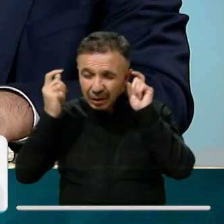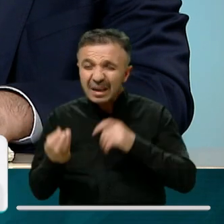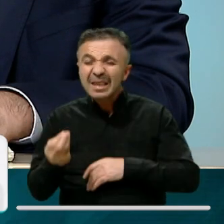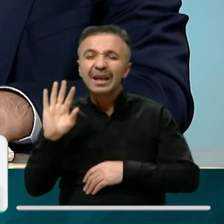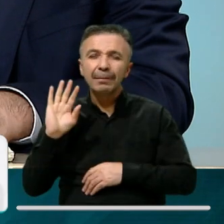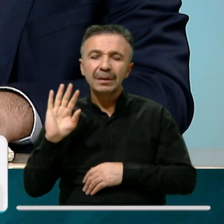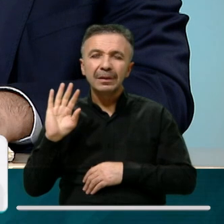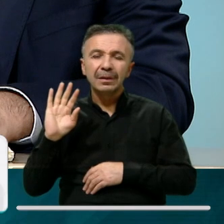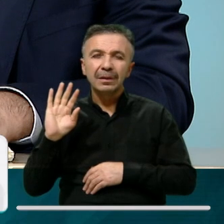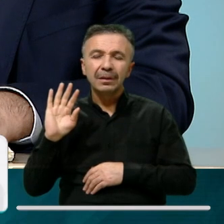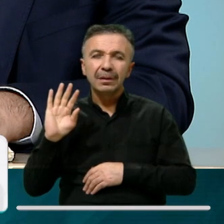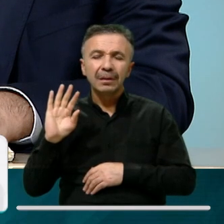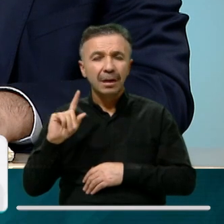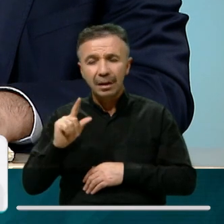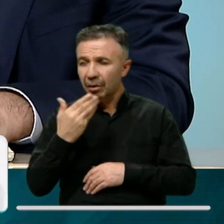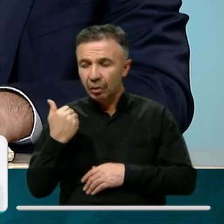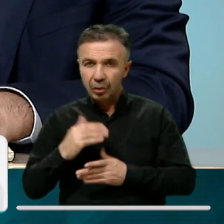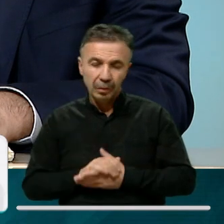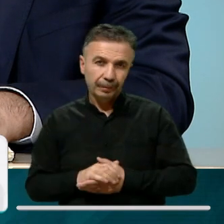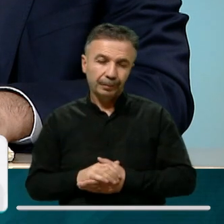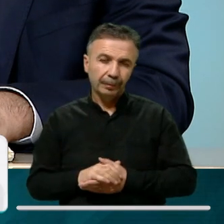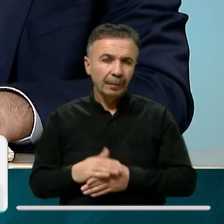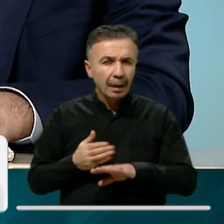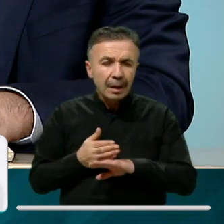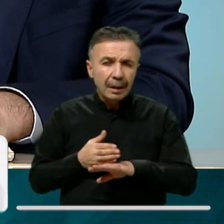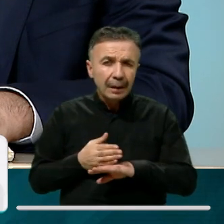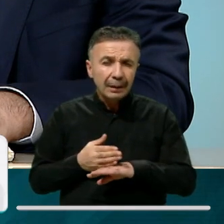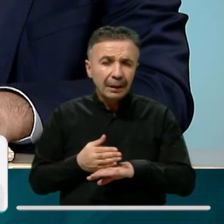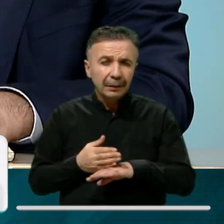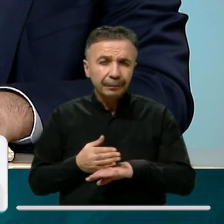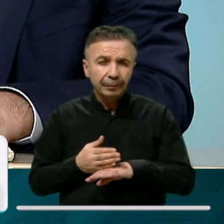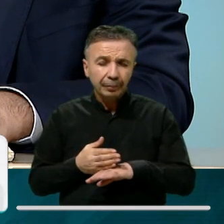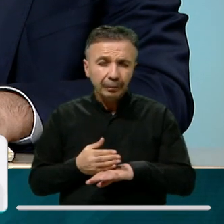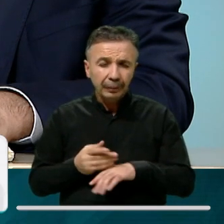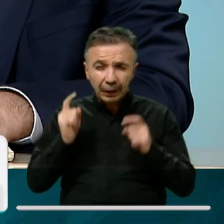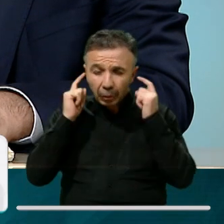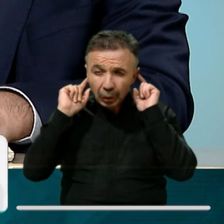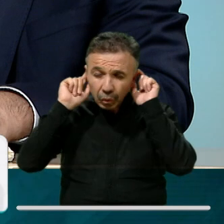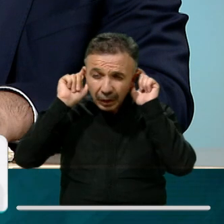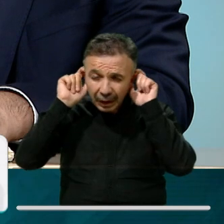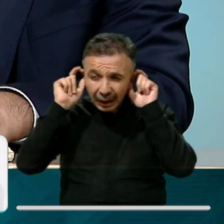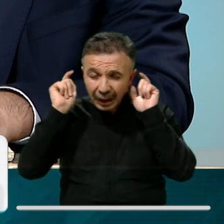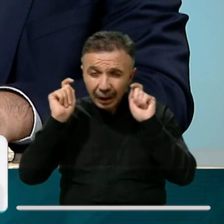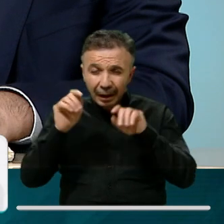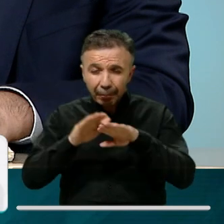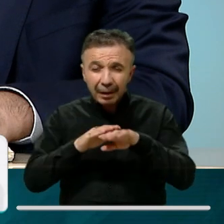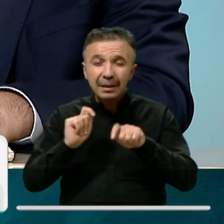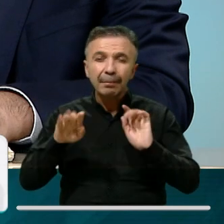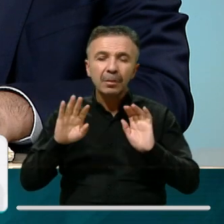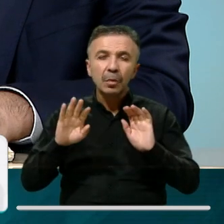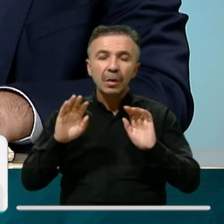çıkarmasına da gerek yok. Neden bunların üzerine mesih yapması doğru değil. Çünkü